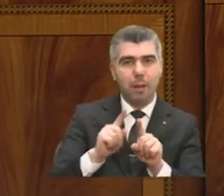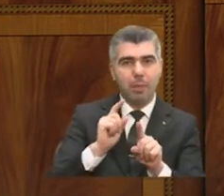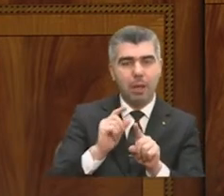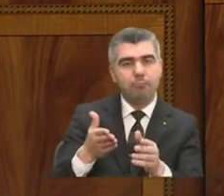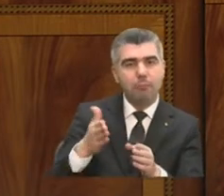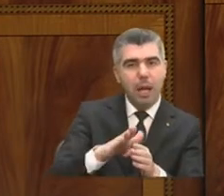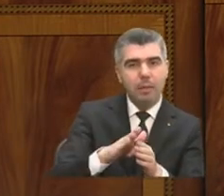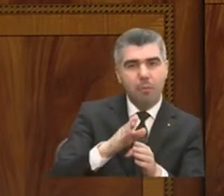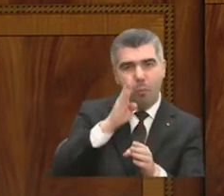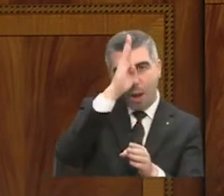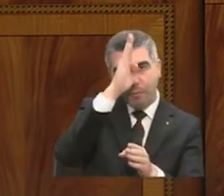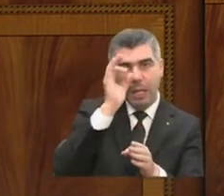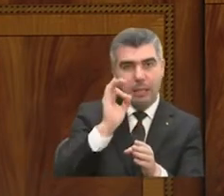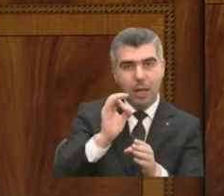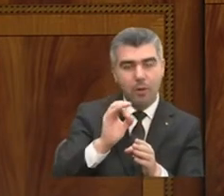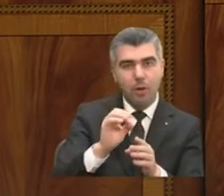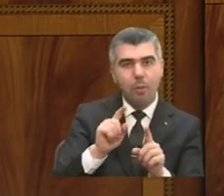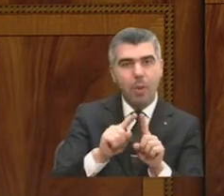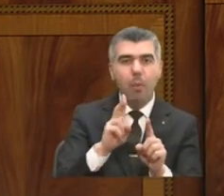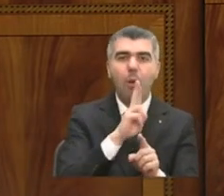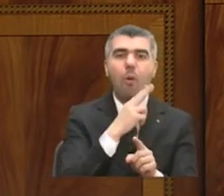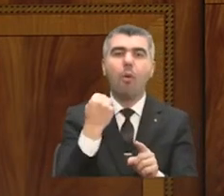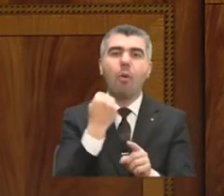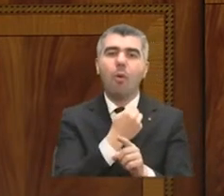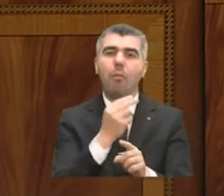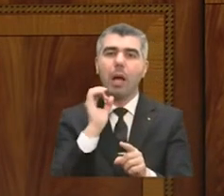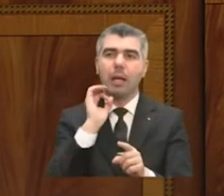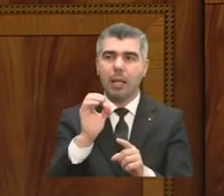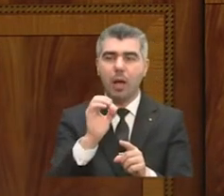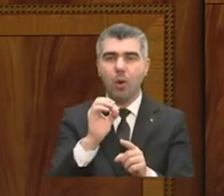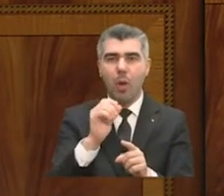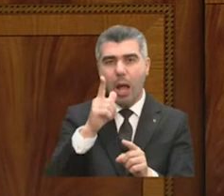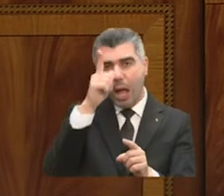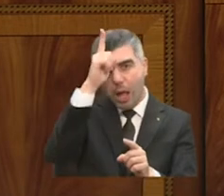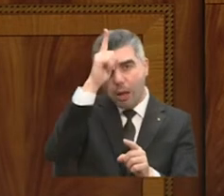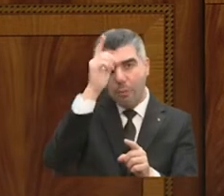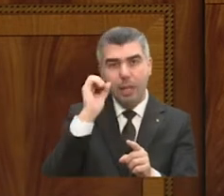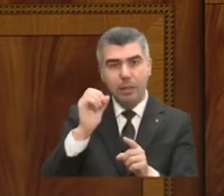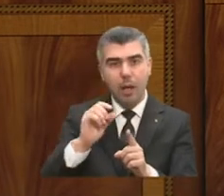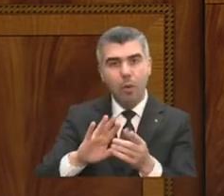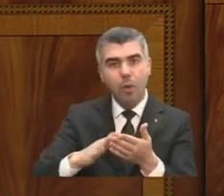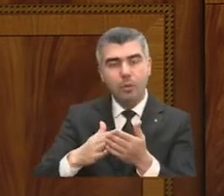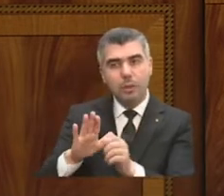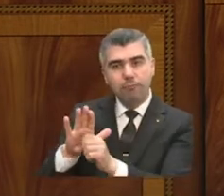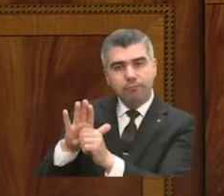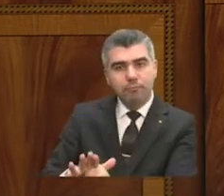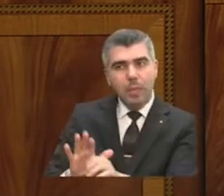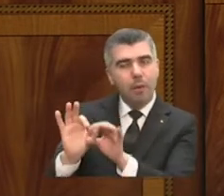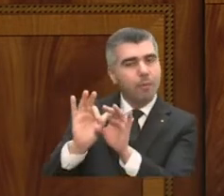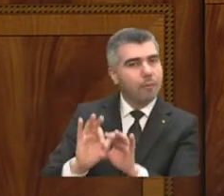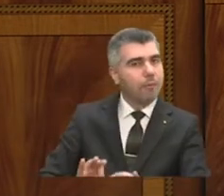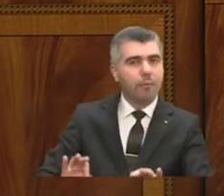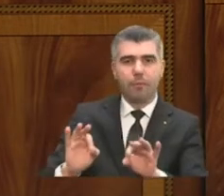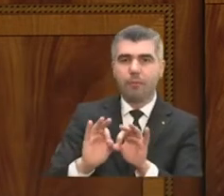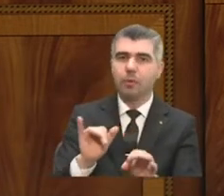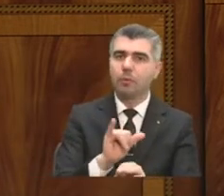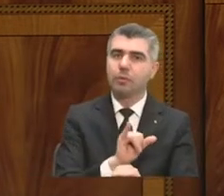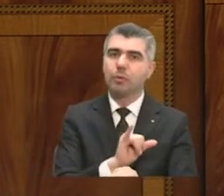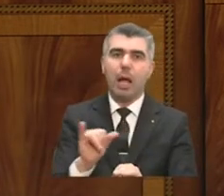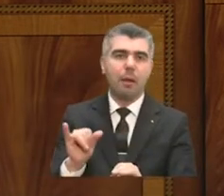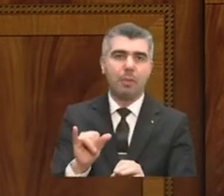cette lutte contre le nazisme. C'est sur la base de